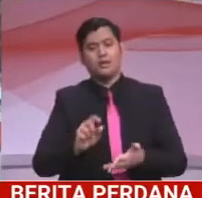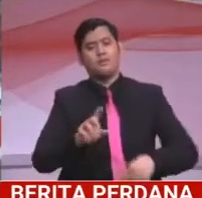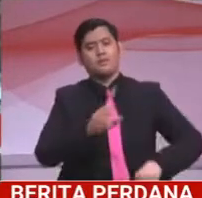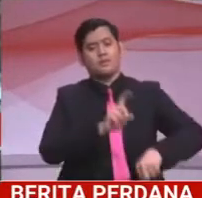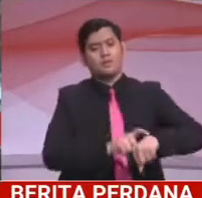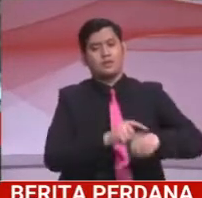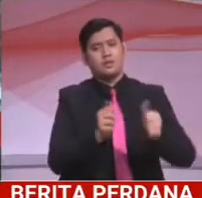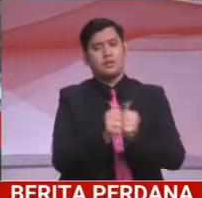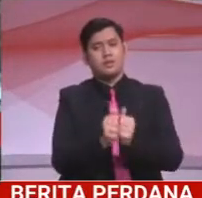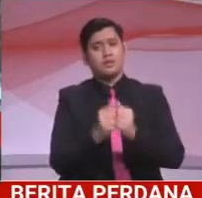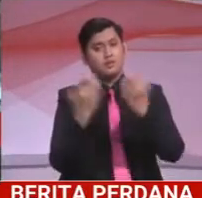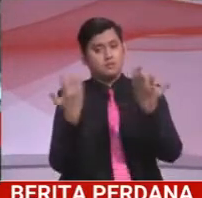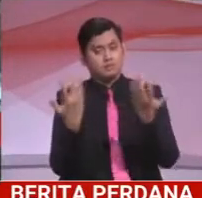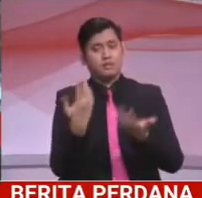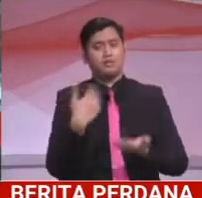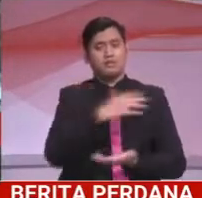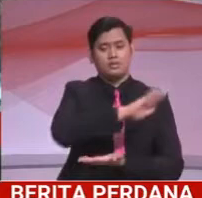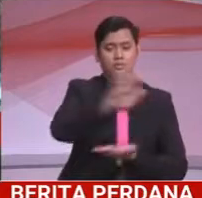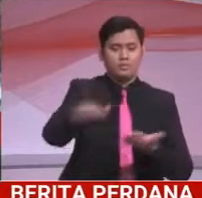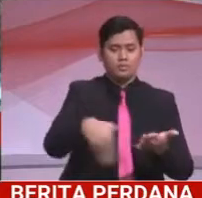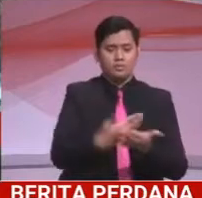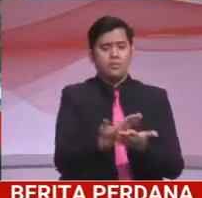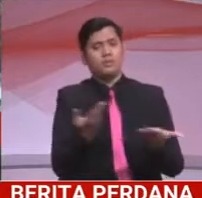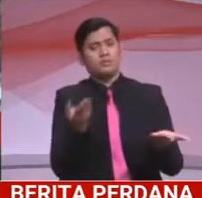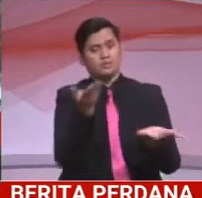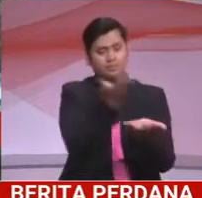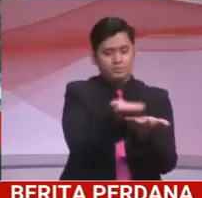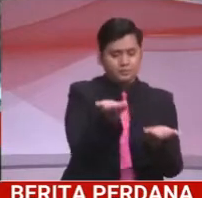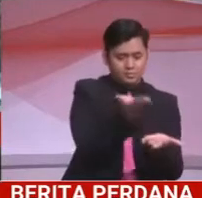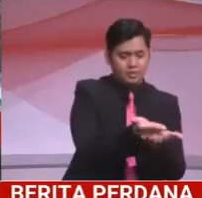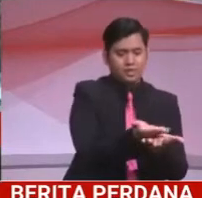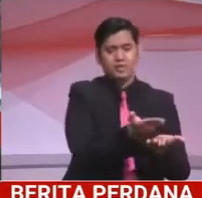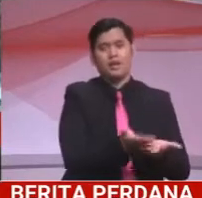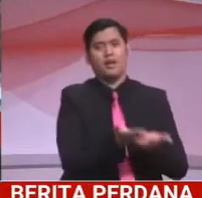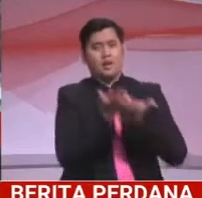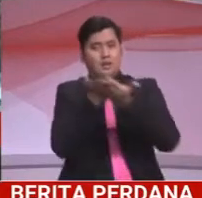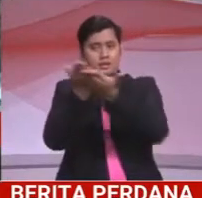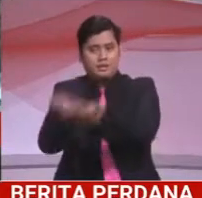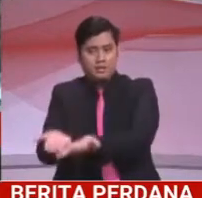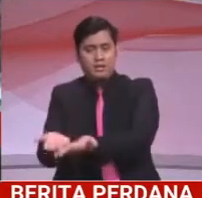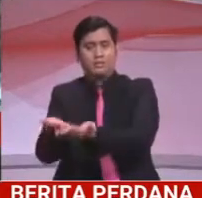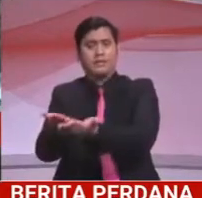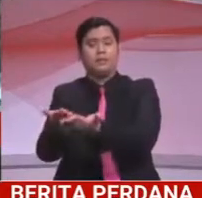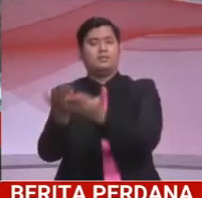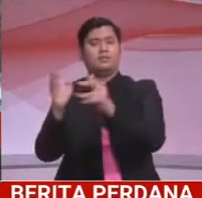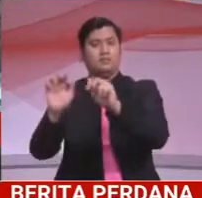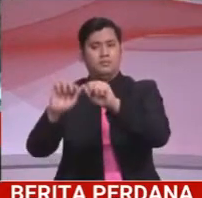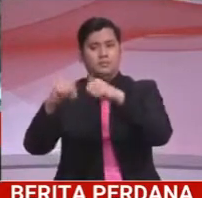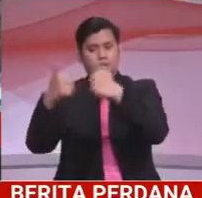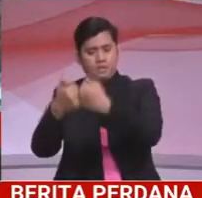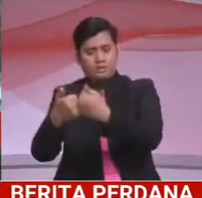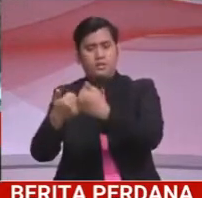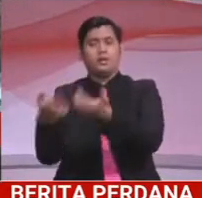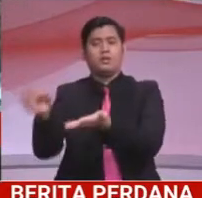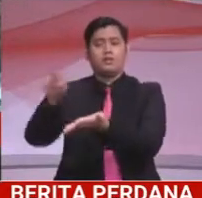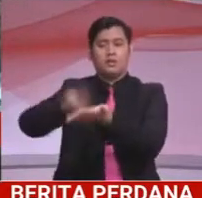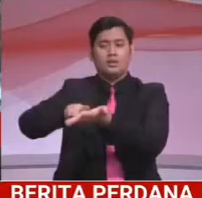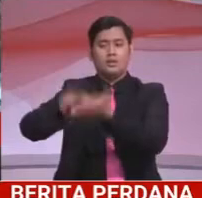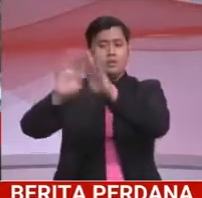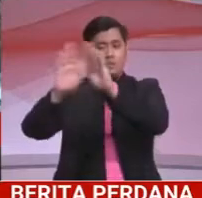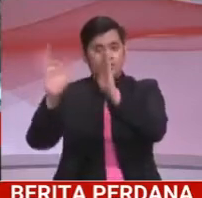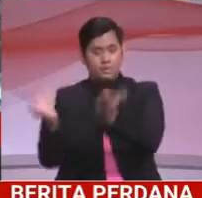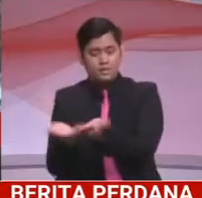So dengan semua data ni saya akan Comp dan hantar kepada gu World Record untuk dapat approval dan saya kena adaak sat video